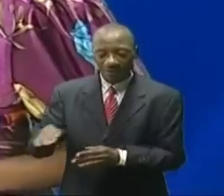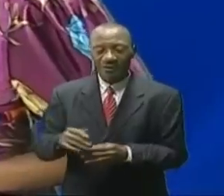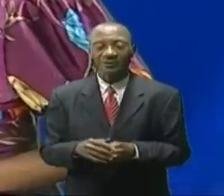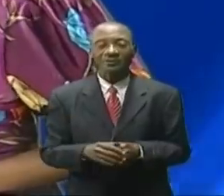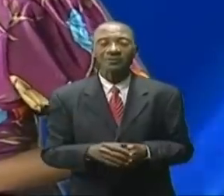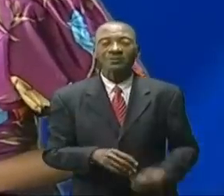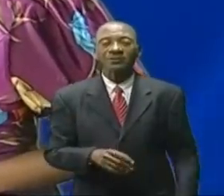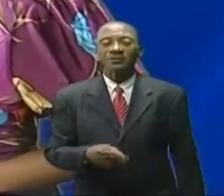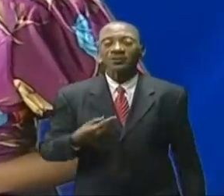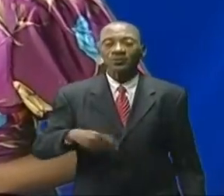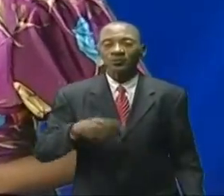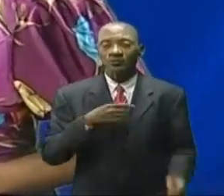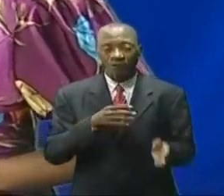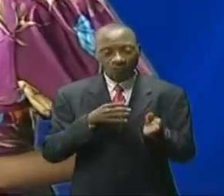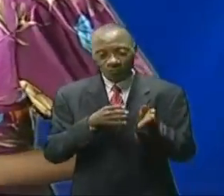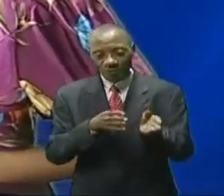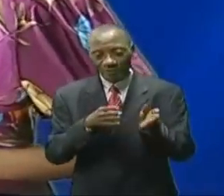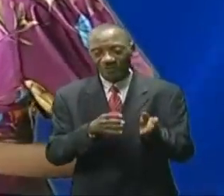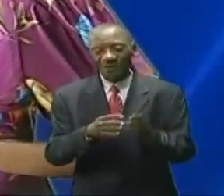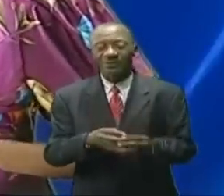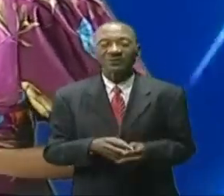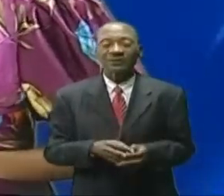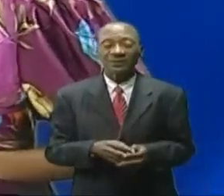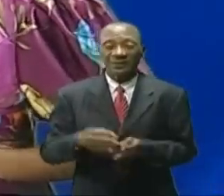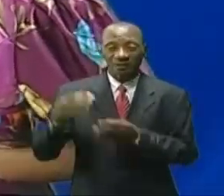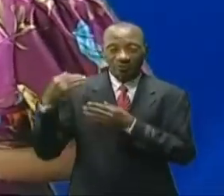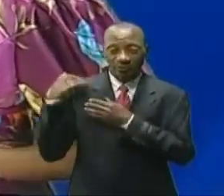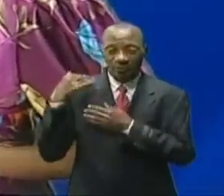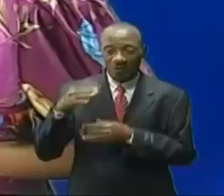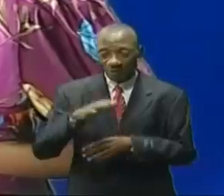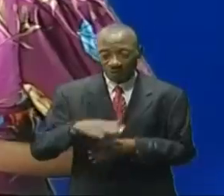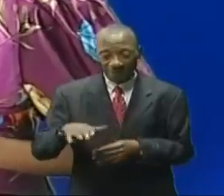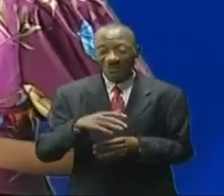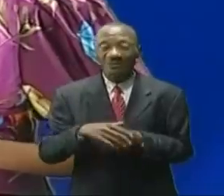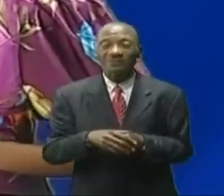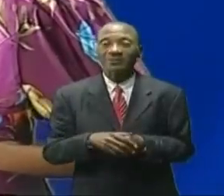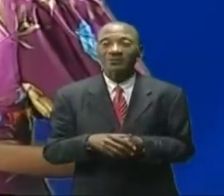voulais notamment aussi, au travers de ce poème, un peu,